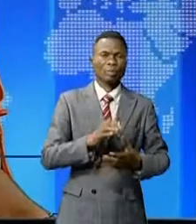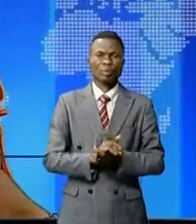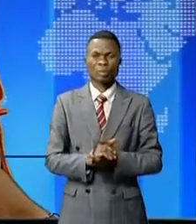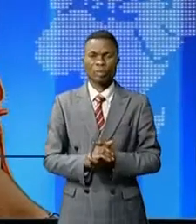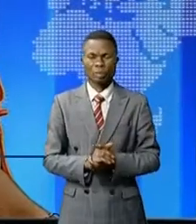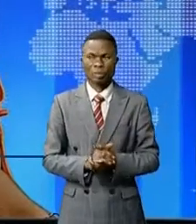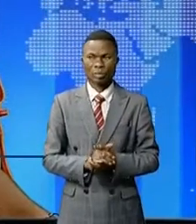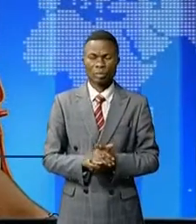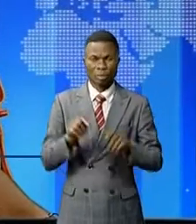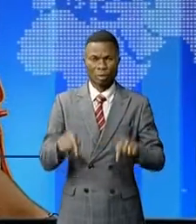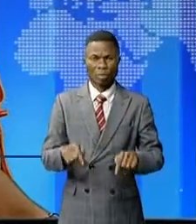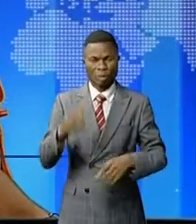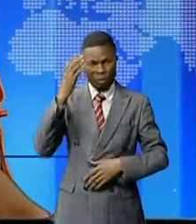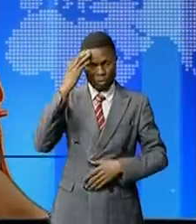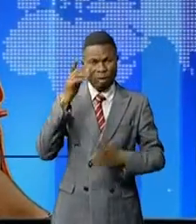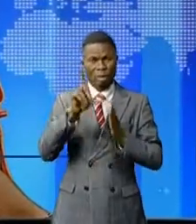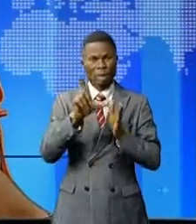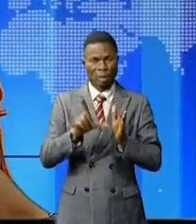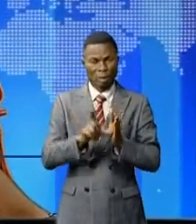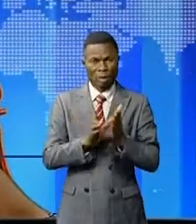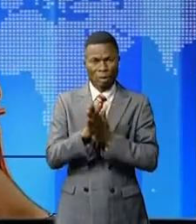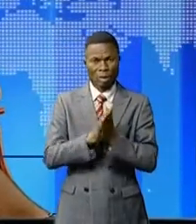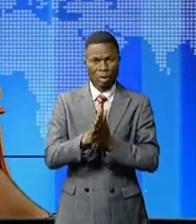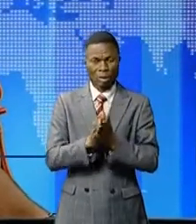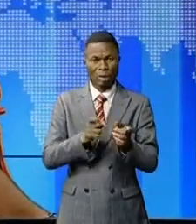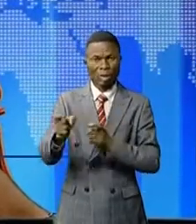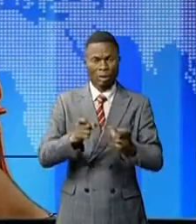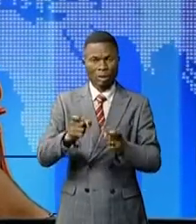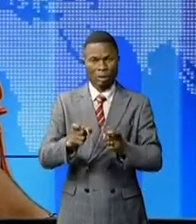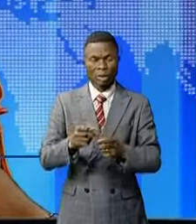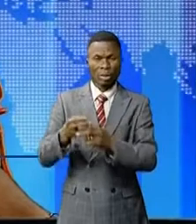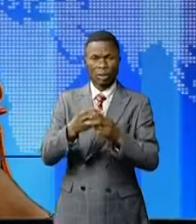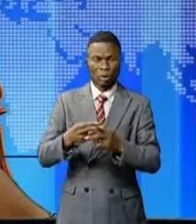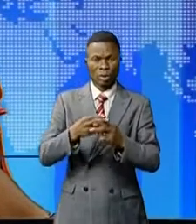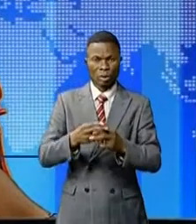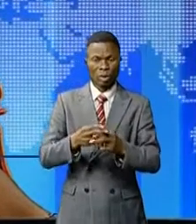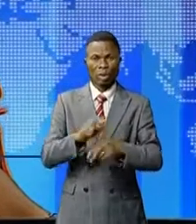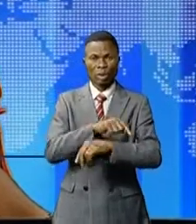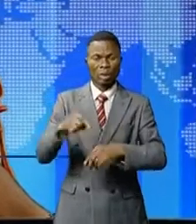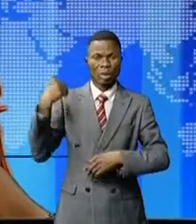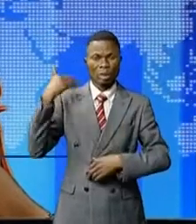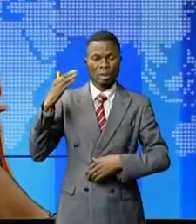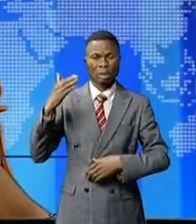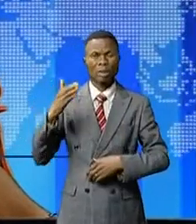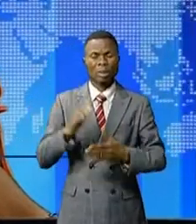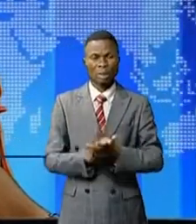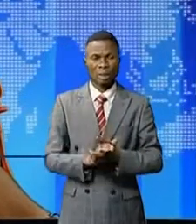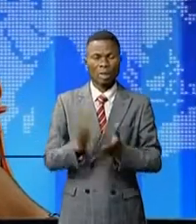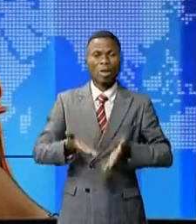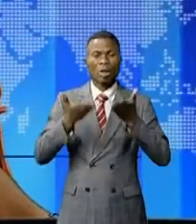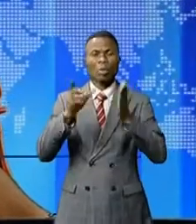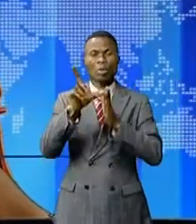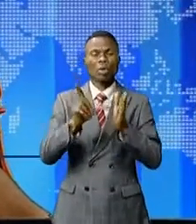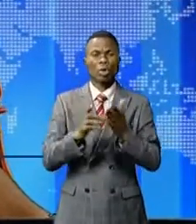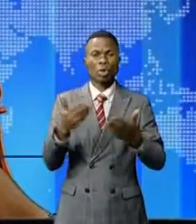Ce qu'il faut aussi savoir, c'est que la loi portant sur le régime spécial de la sécurité publique de l'agent de l'État est une nouvelle proposition de